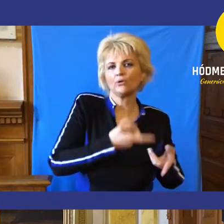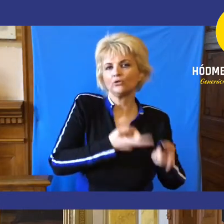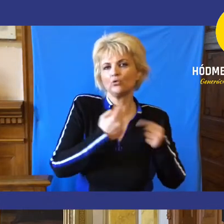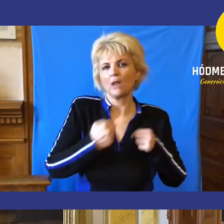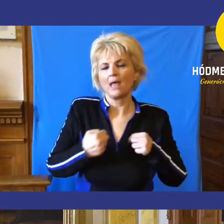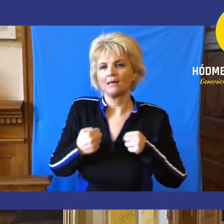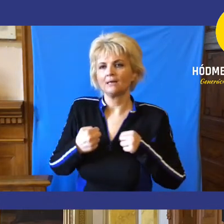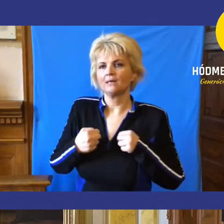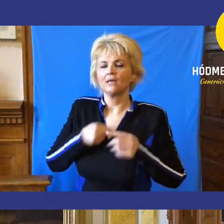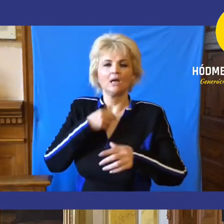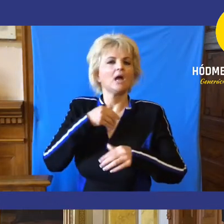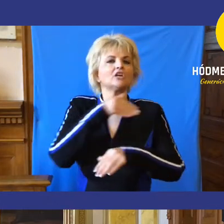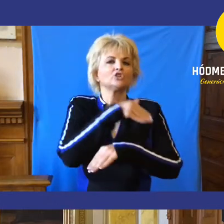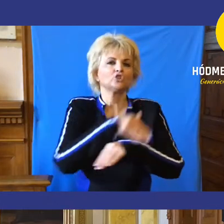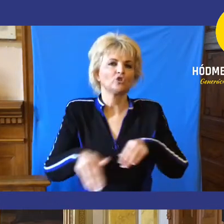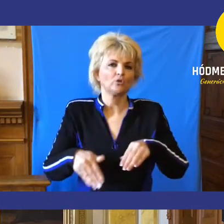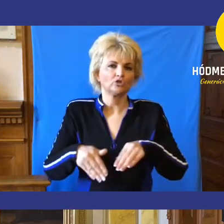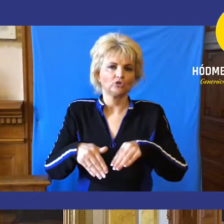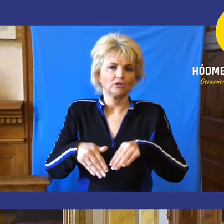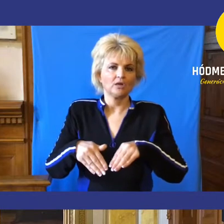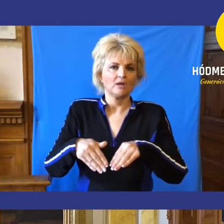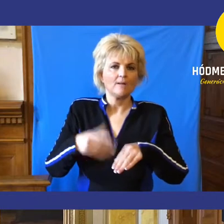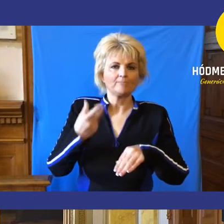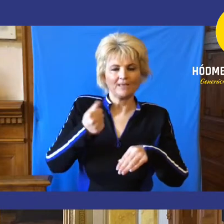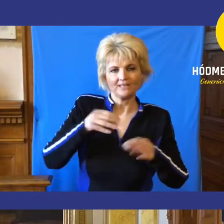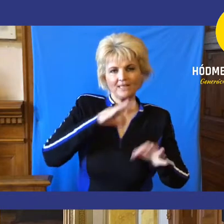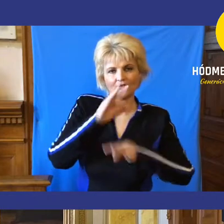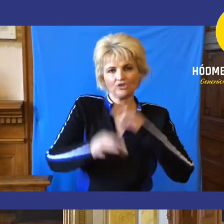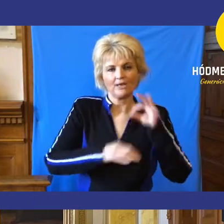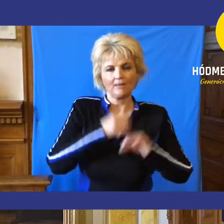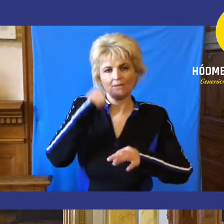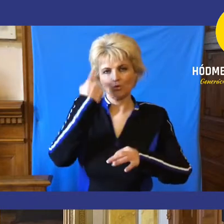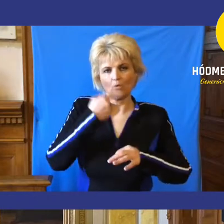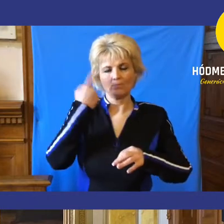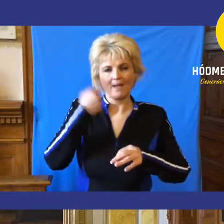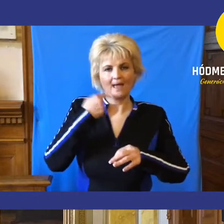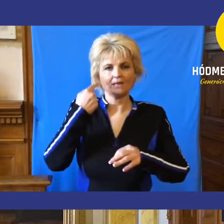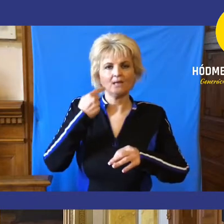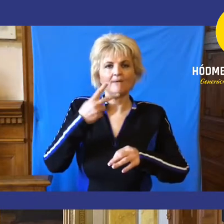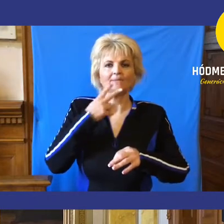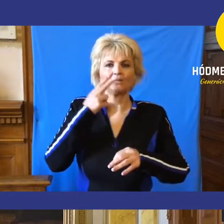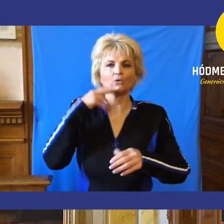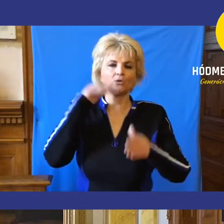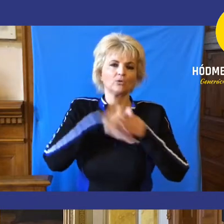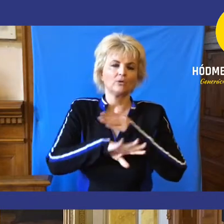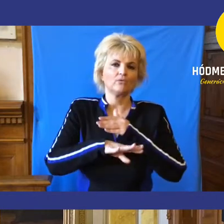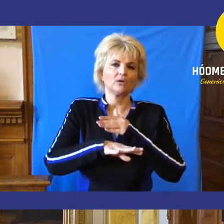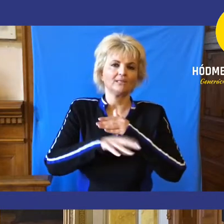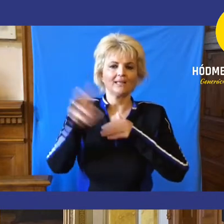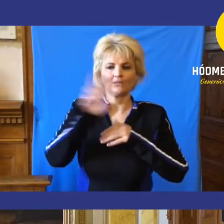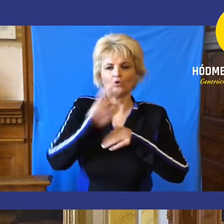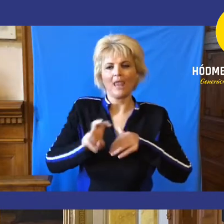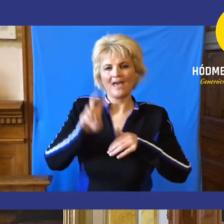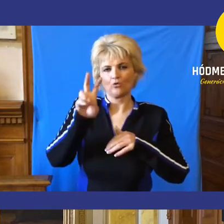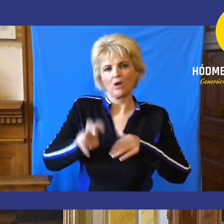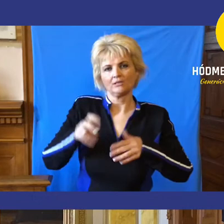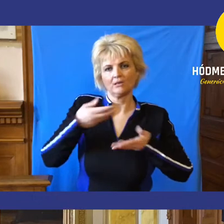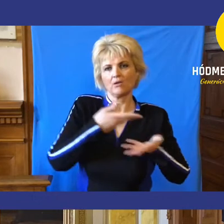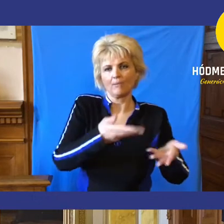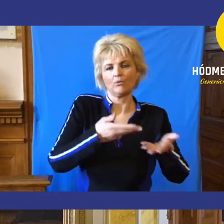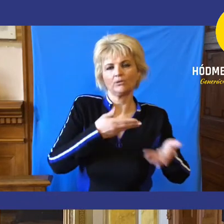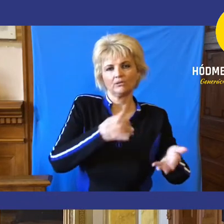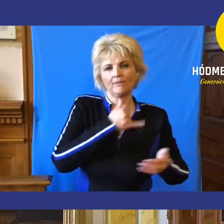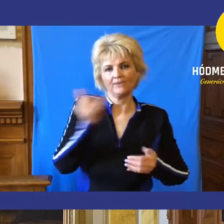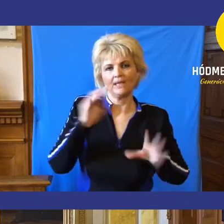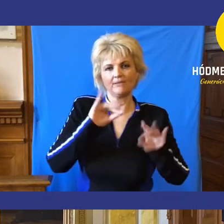tőle Soros a pénzért cserébe. Amikor Orbán külföldi dollárokat kapott, guruló dollárok mentek Orbán Viktorhoz